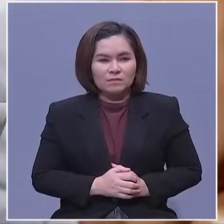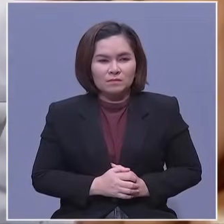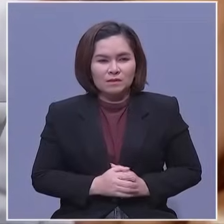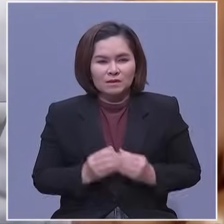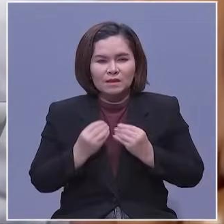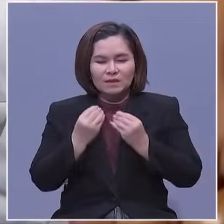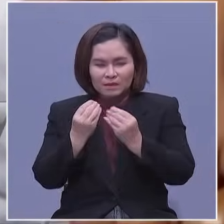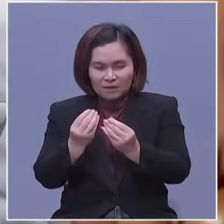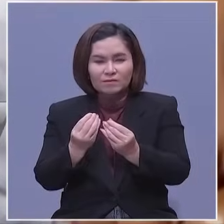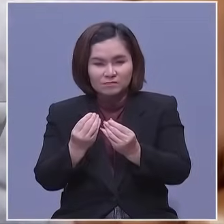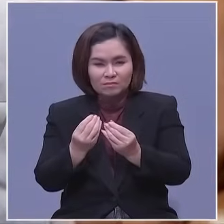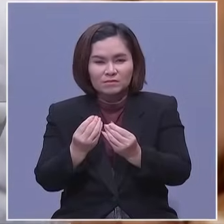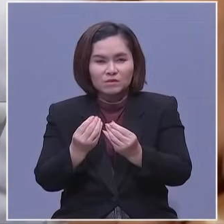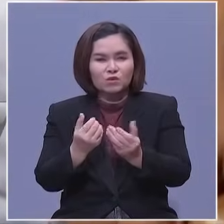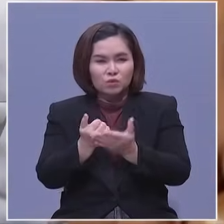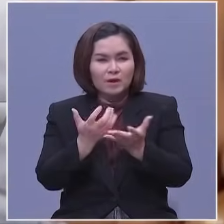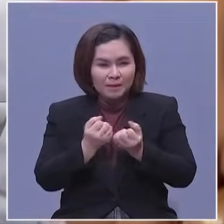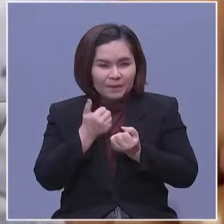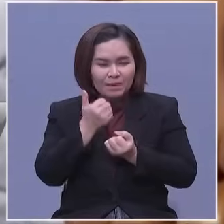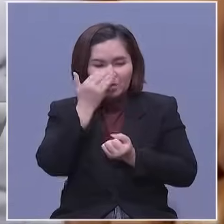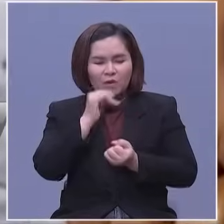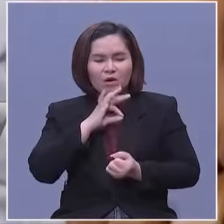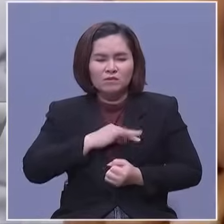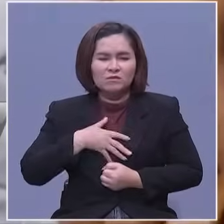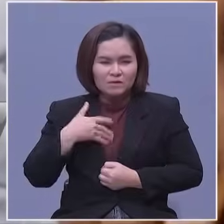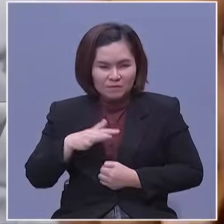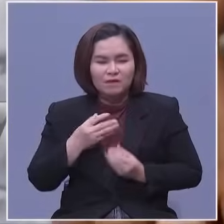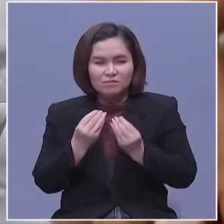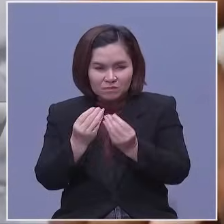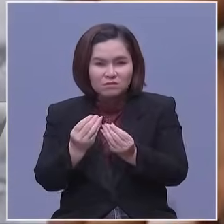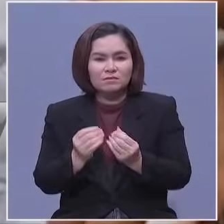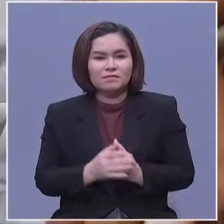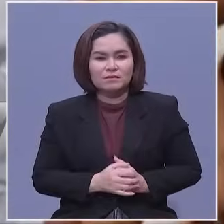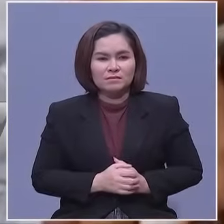รับไม่สบายใจกันนะผมไม่สบายใจนะไม่รับเลย